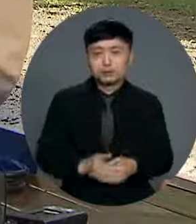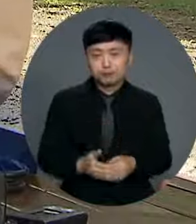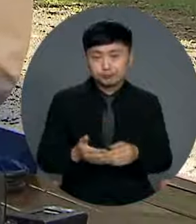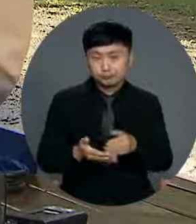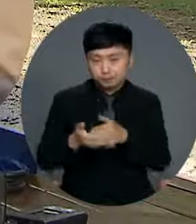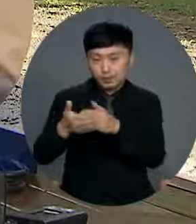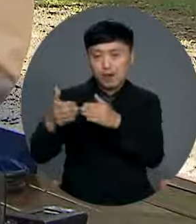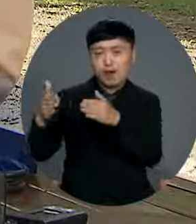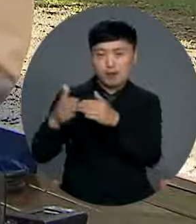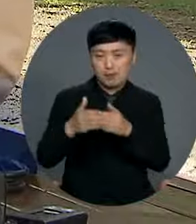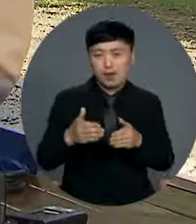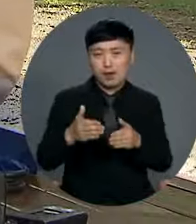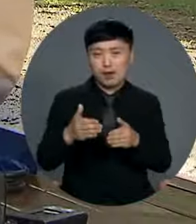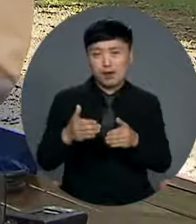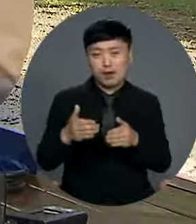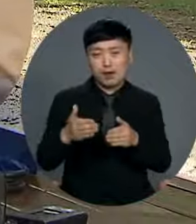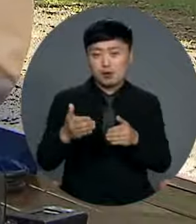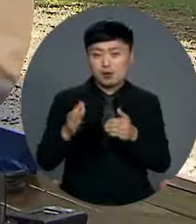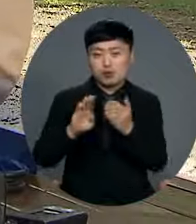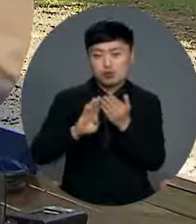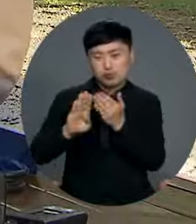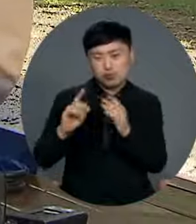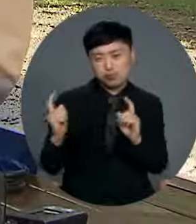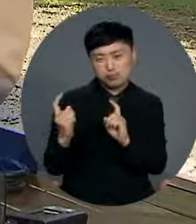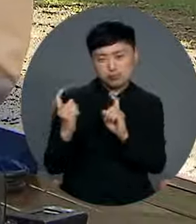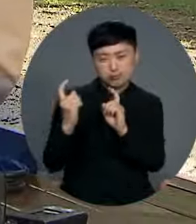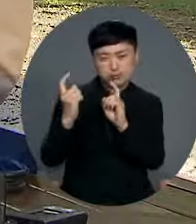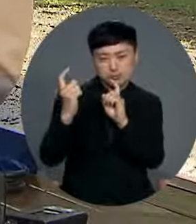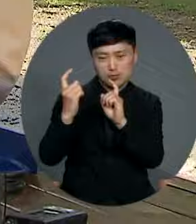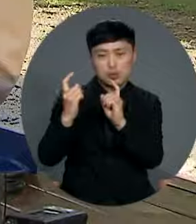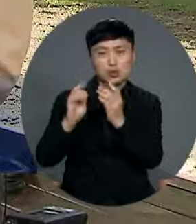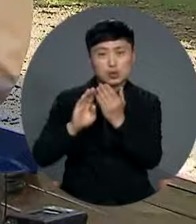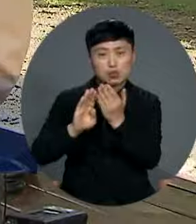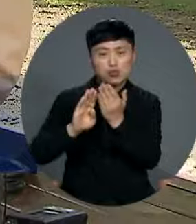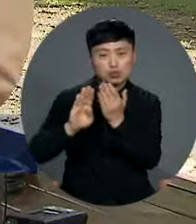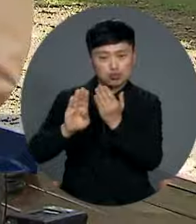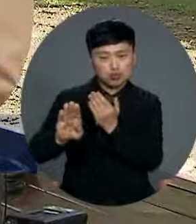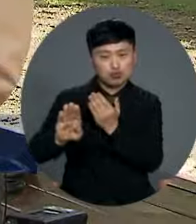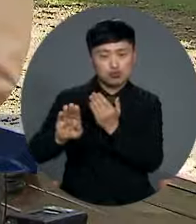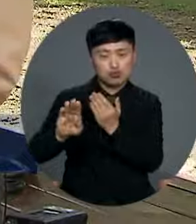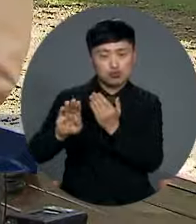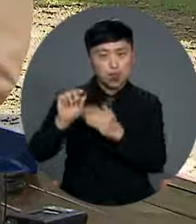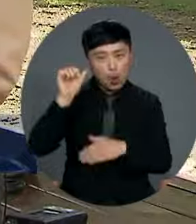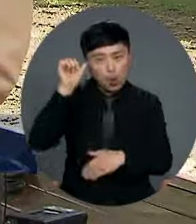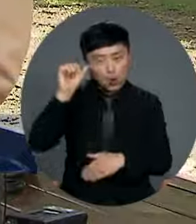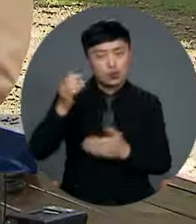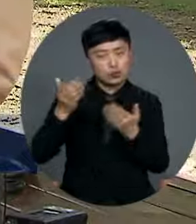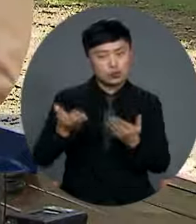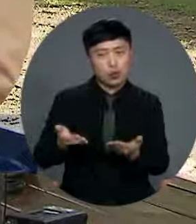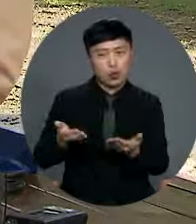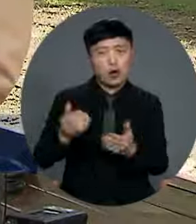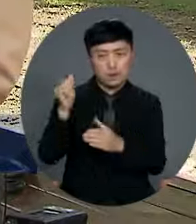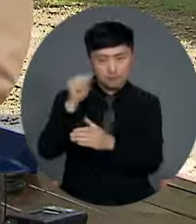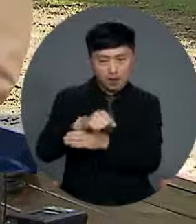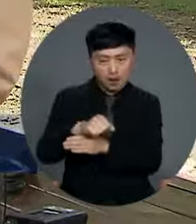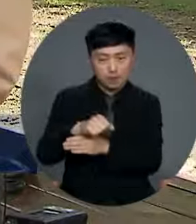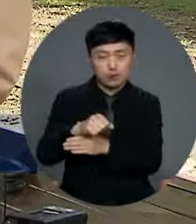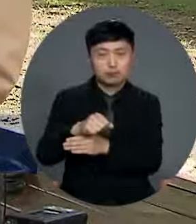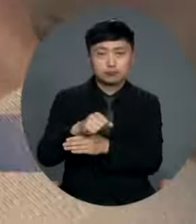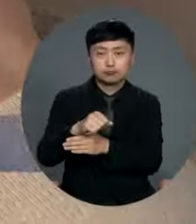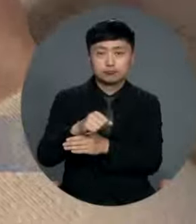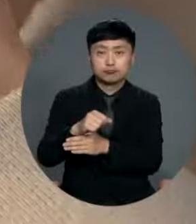했습니다. 근데 거절을 한 이후에 다툼이 생겼고 이후에는 사장이 그러면 5일만 주겠다. 라고 해서 마무리가 되는 것